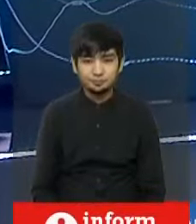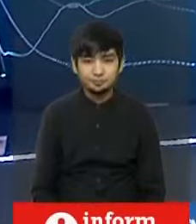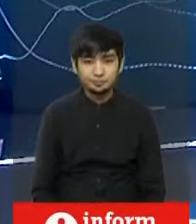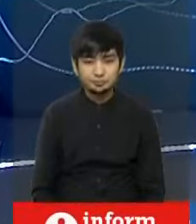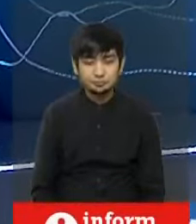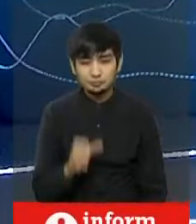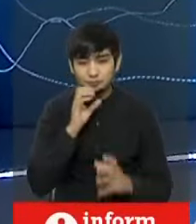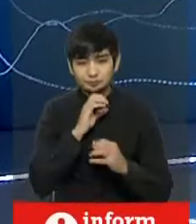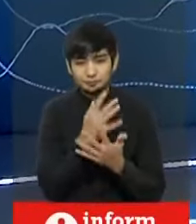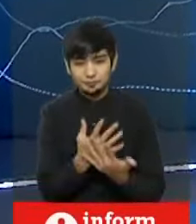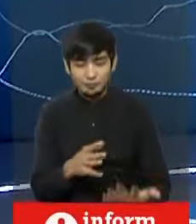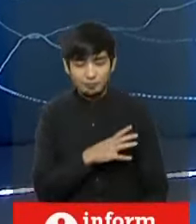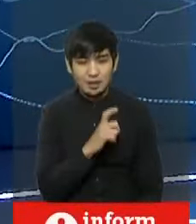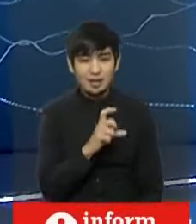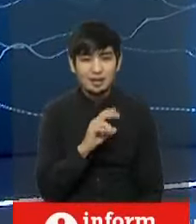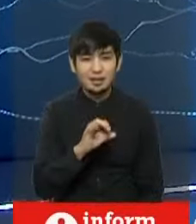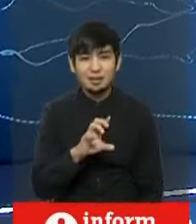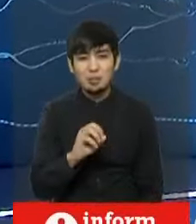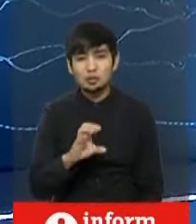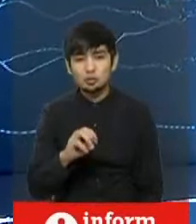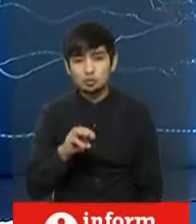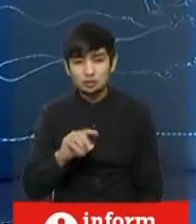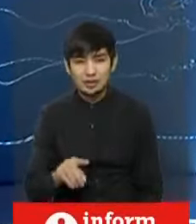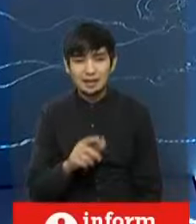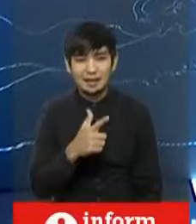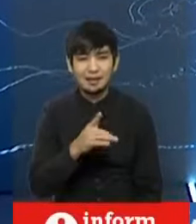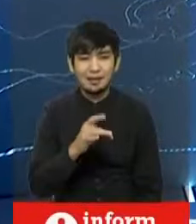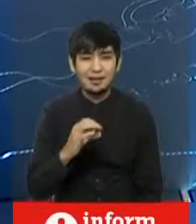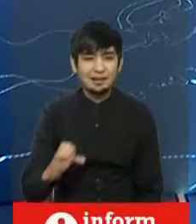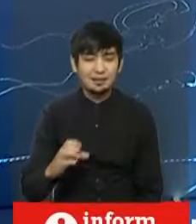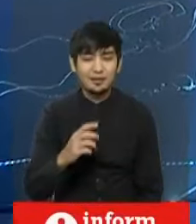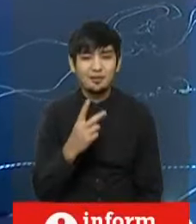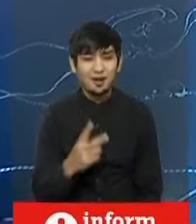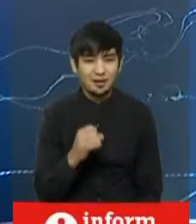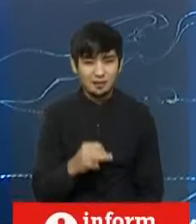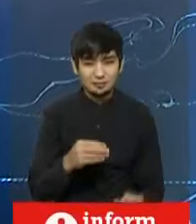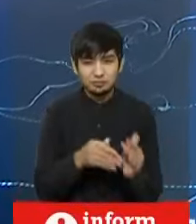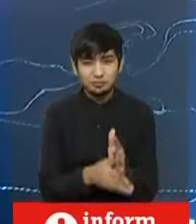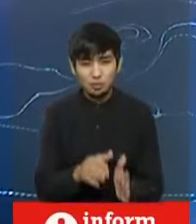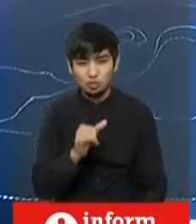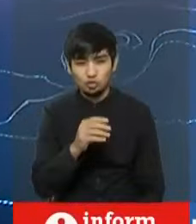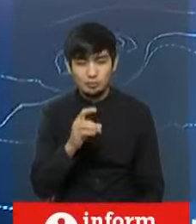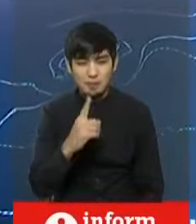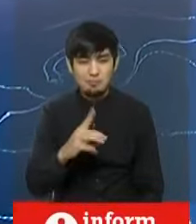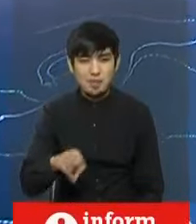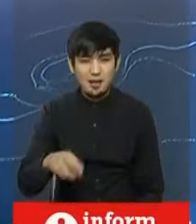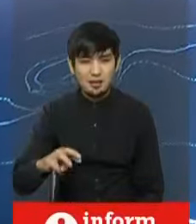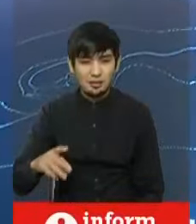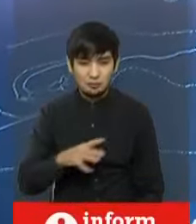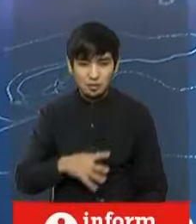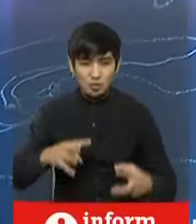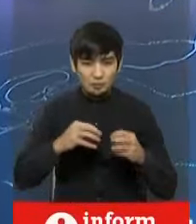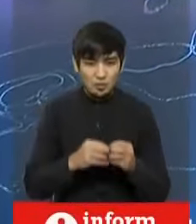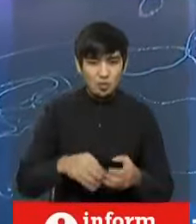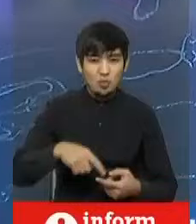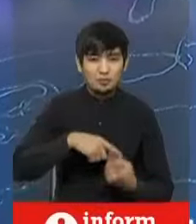Хищение при модернизации Кибастузской ГРЭС-2 выявили прокуроры. Ущерб составил около миллиарда тенге. Акционерное общество